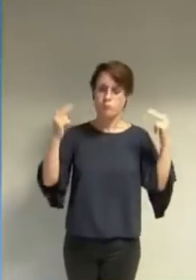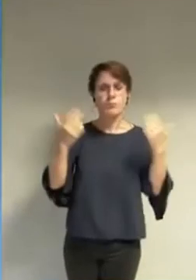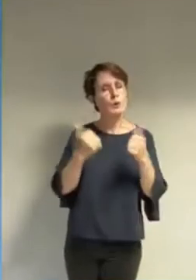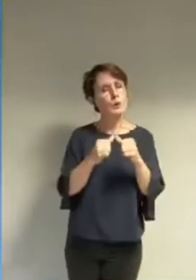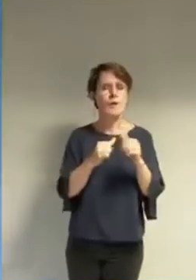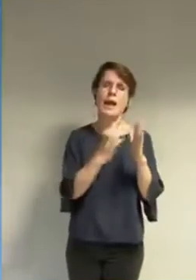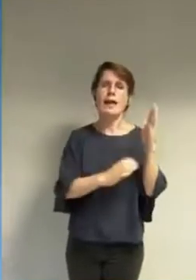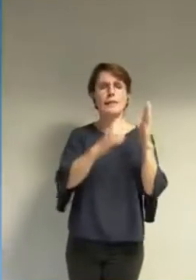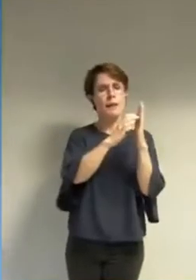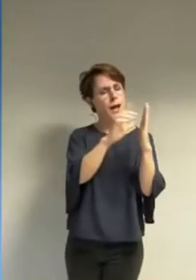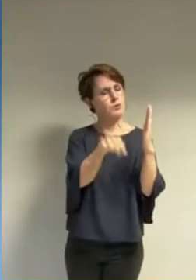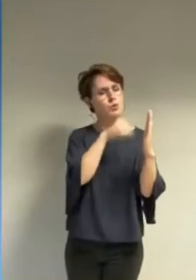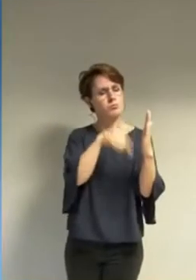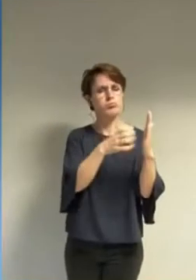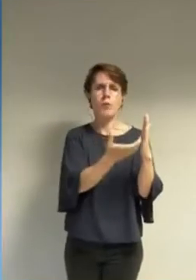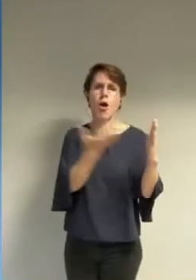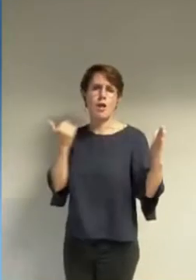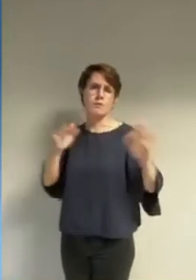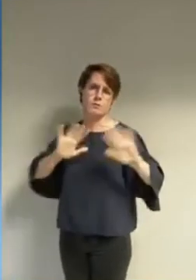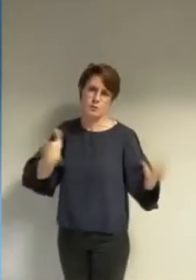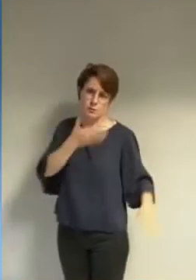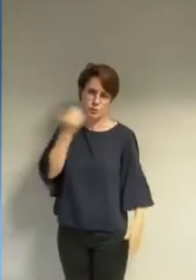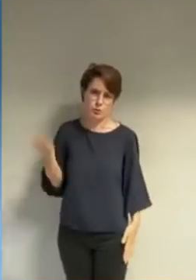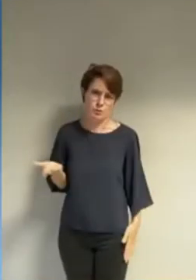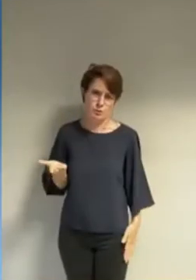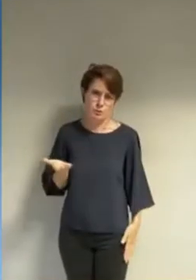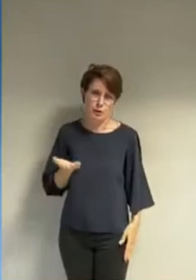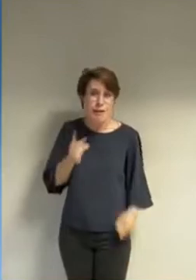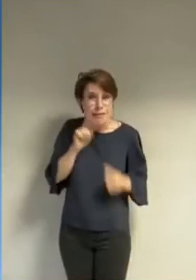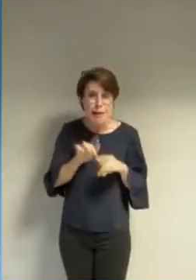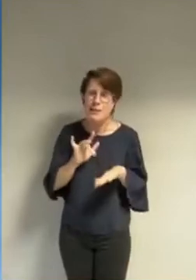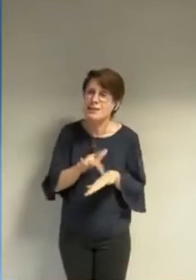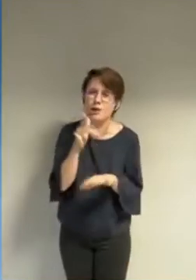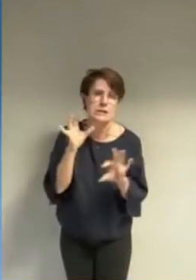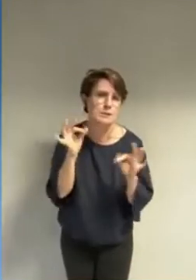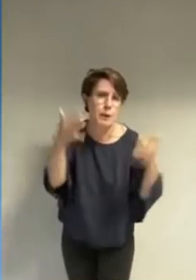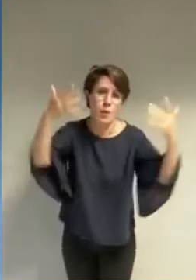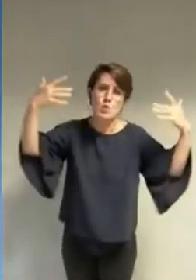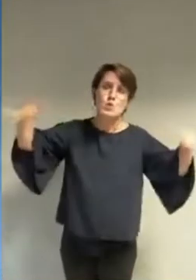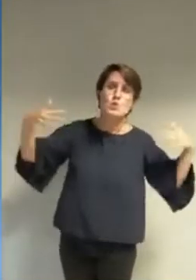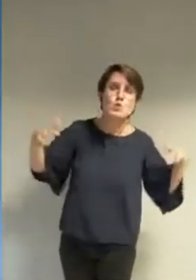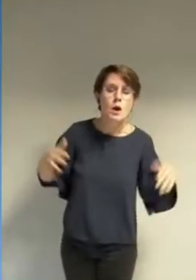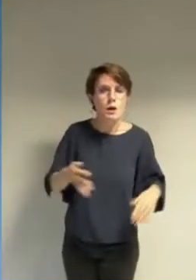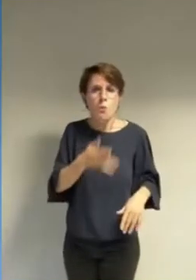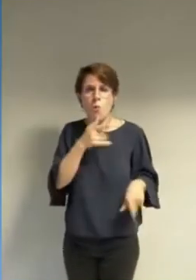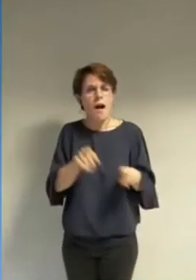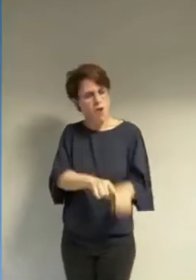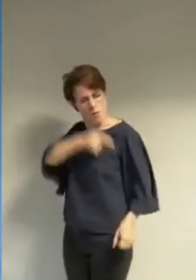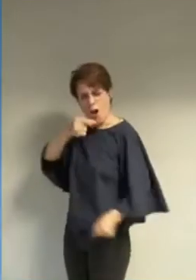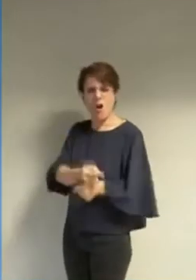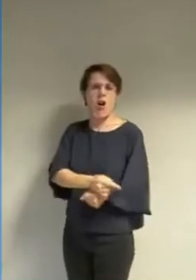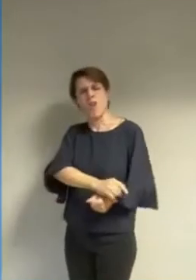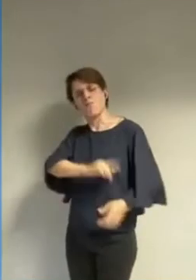bancs. Vous ne pouvez pas choisir, dans un domaine aussi sensible, aussi délicat, la politique de la terre brûlée. Ou